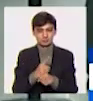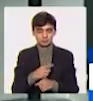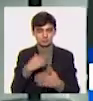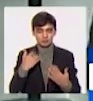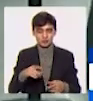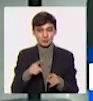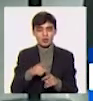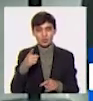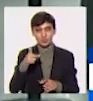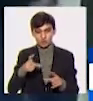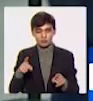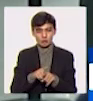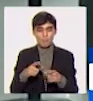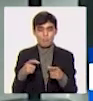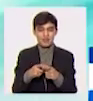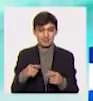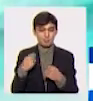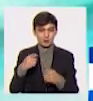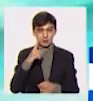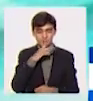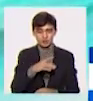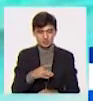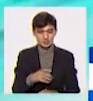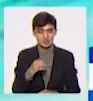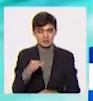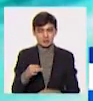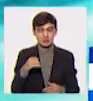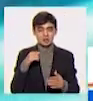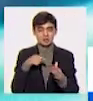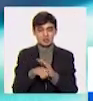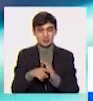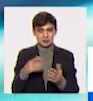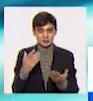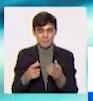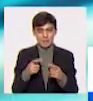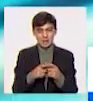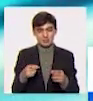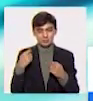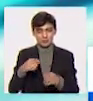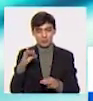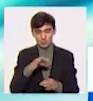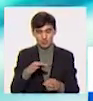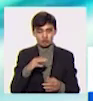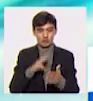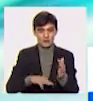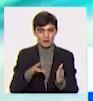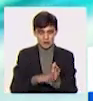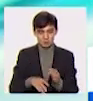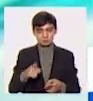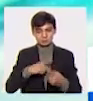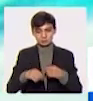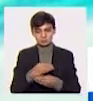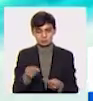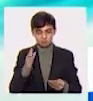бұл адамдарға билет те сатылмайды. В целях недопущения әуе билеттері жолаушыларға айыппұлсыз толықтай қайтарылуы тиіс. Ол